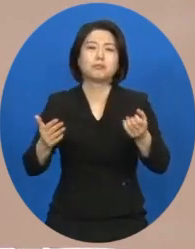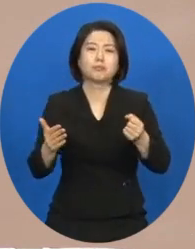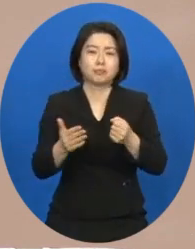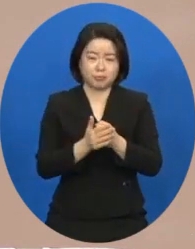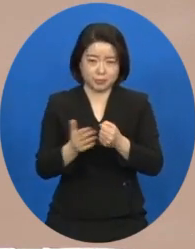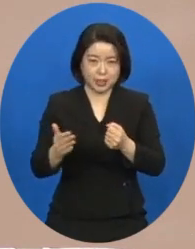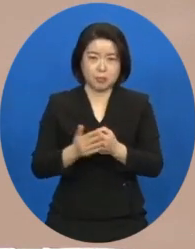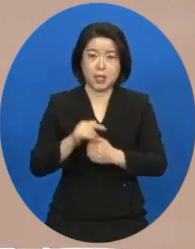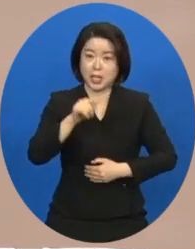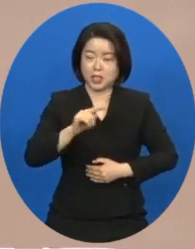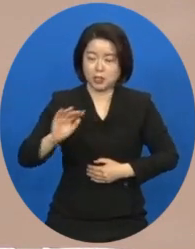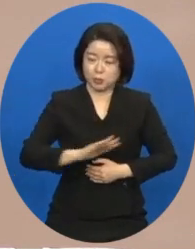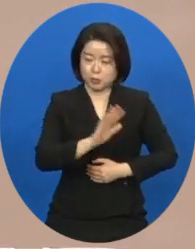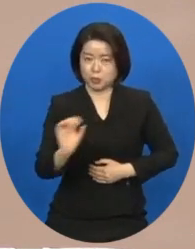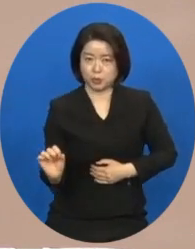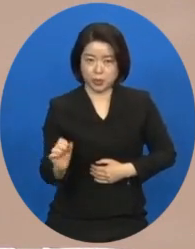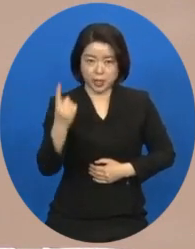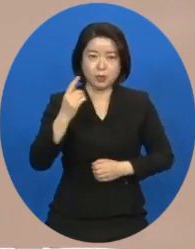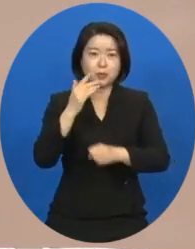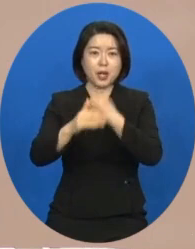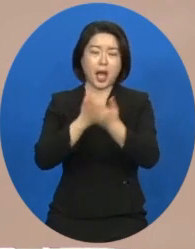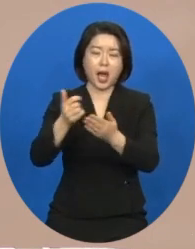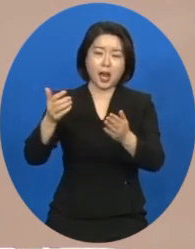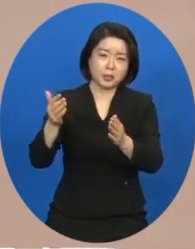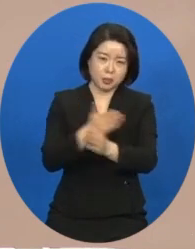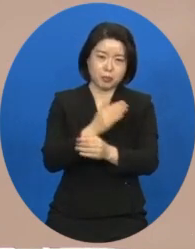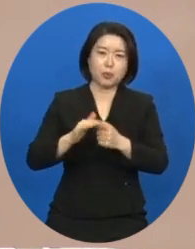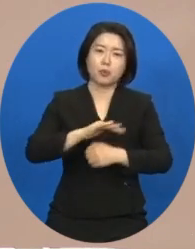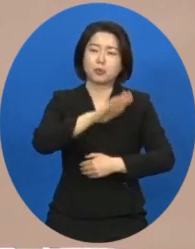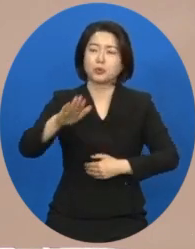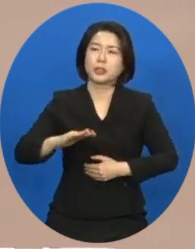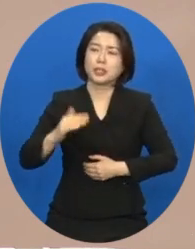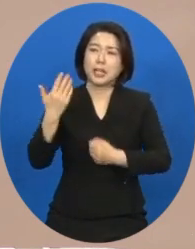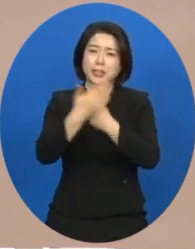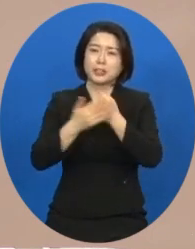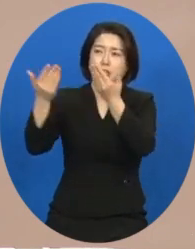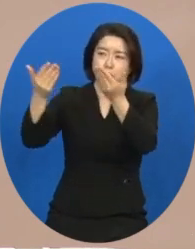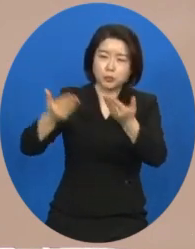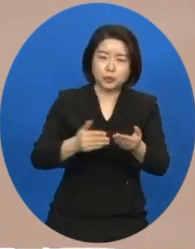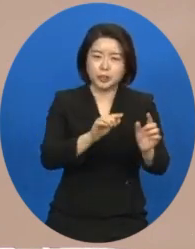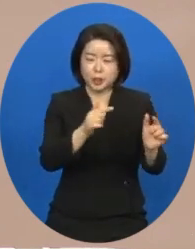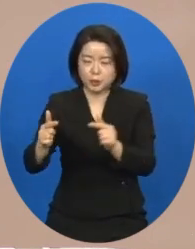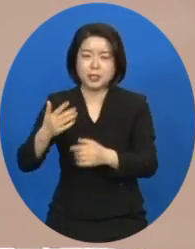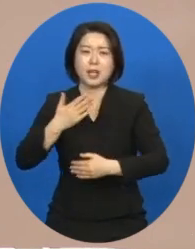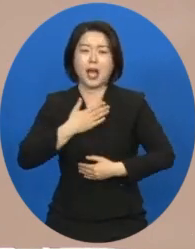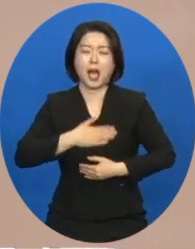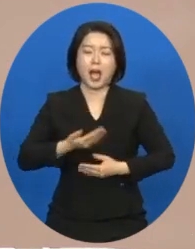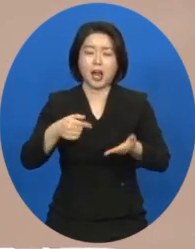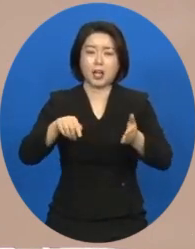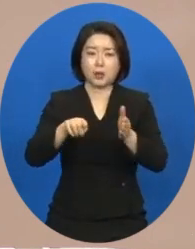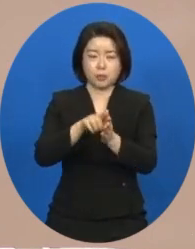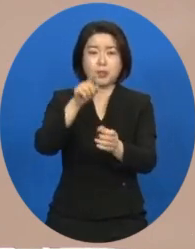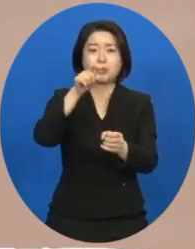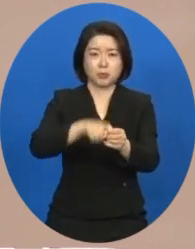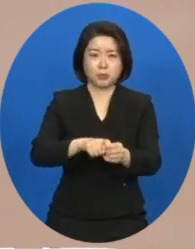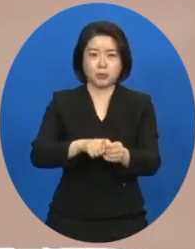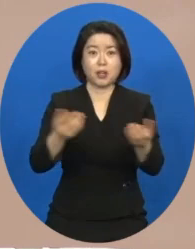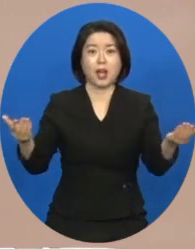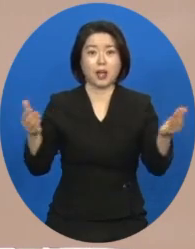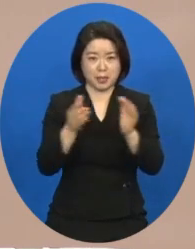이는 우리로 하여금 하나님께서 우리에게 은혜로 주신 것들을 알게 하려 하심이라.